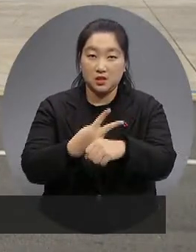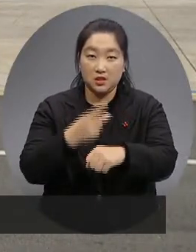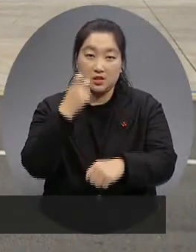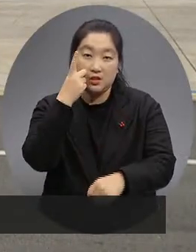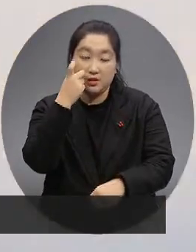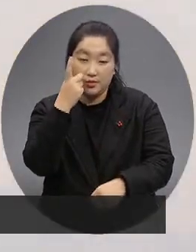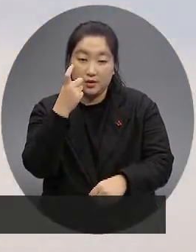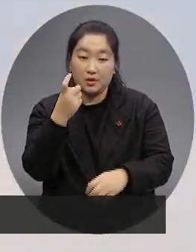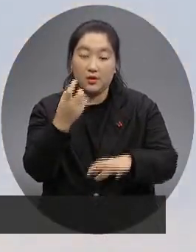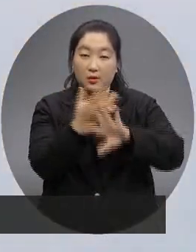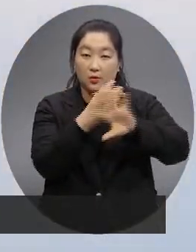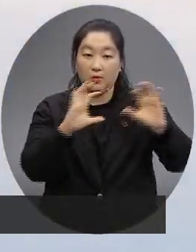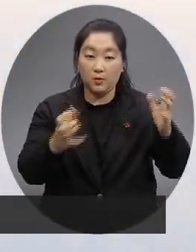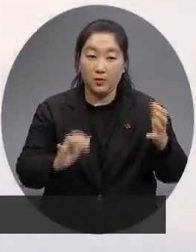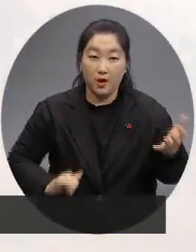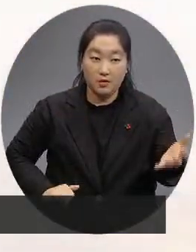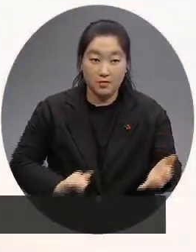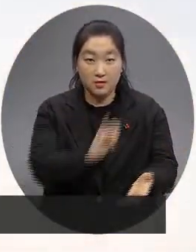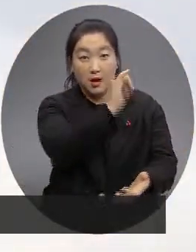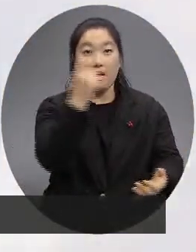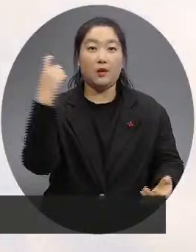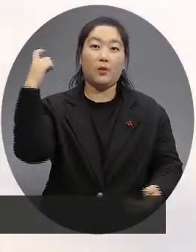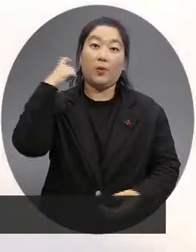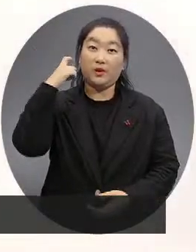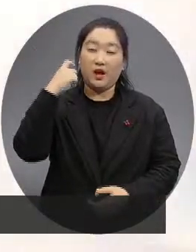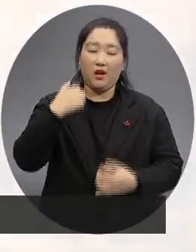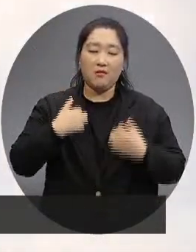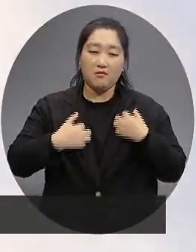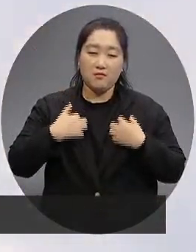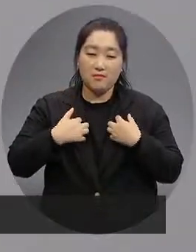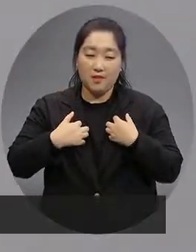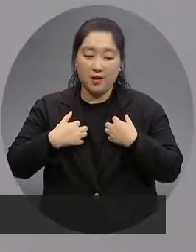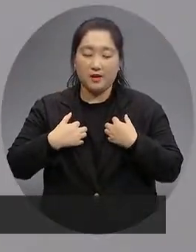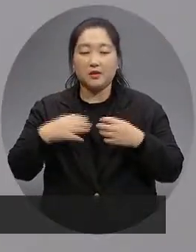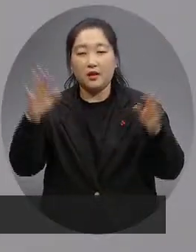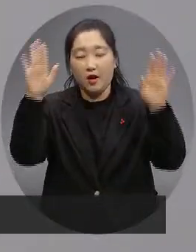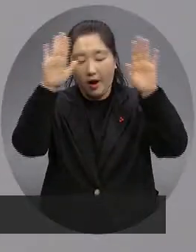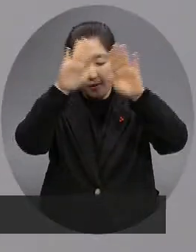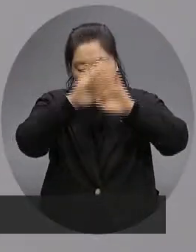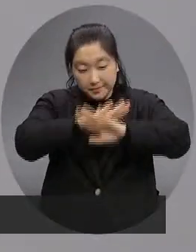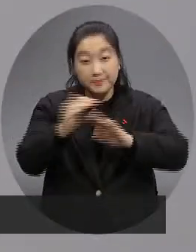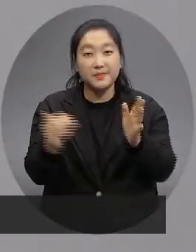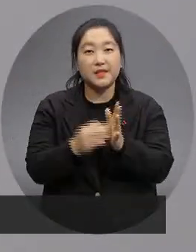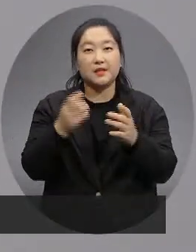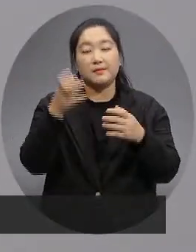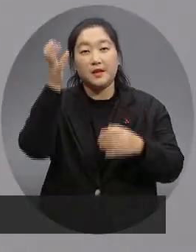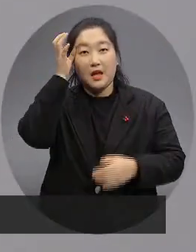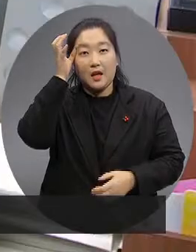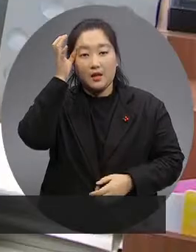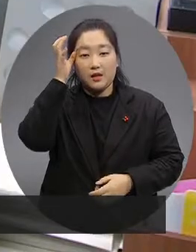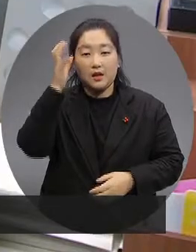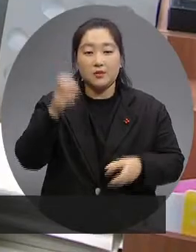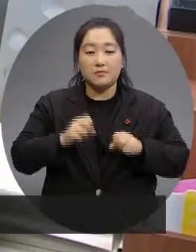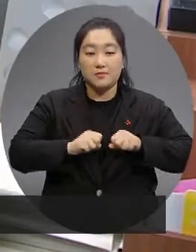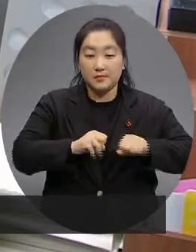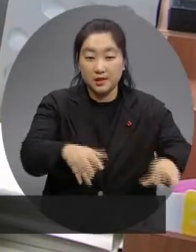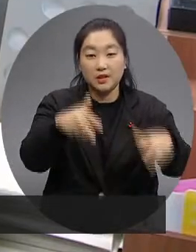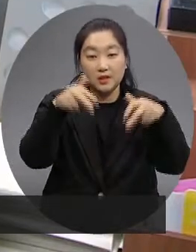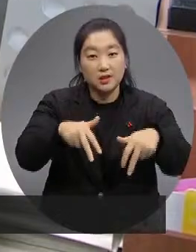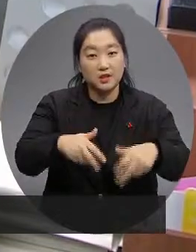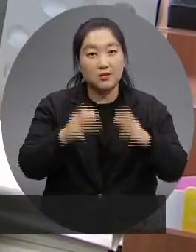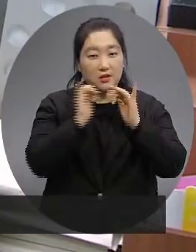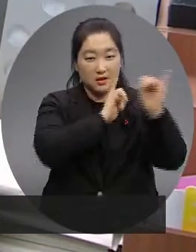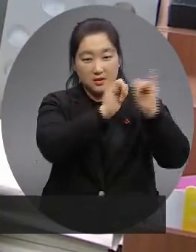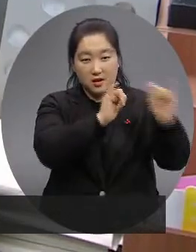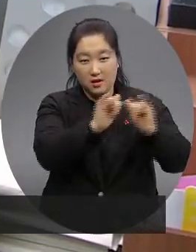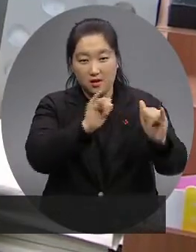흘러 국제선이 재개된다는 소식이 들렸습니다. 이제 긴 터널을 지났다고 생각했습니다. 흩어졌던 직원들도 다시